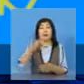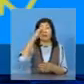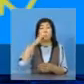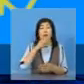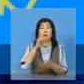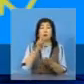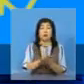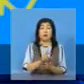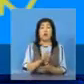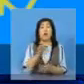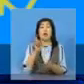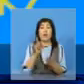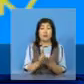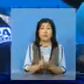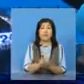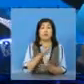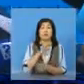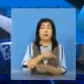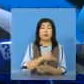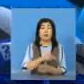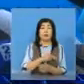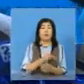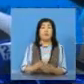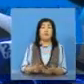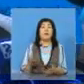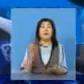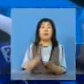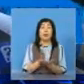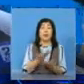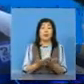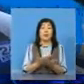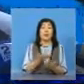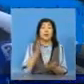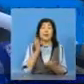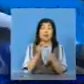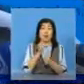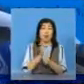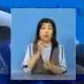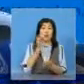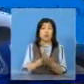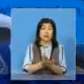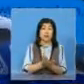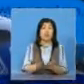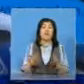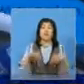арттырамыз. Жарамды болып тұр, тепсе темір үзер жігіт, жұмысқа бар дейміз, беріп тұрмыз жұмысты, бармаймын десе, бүкіл семьясы айырылады.